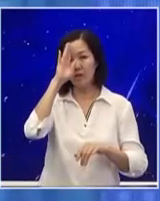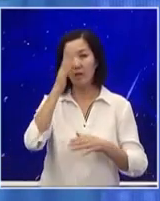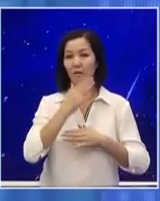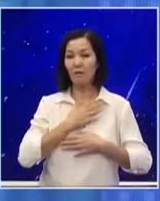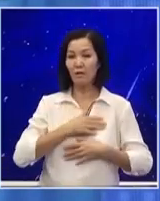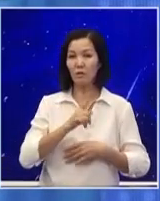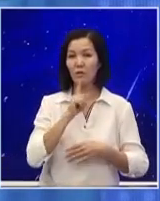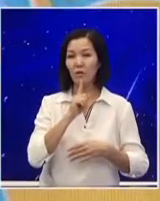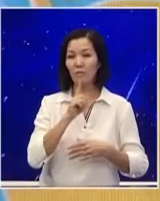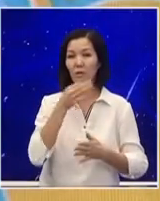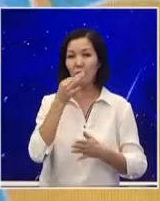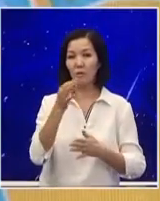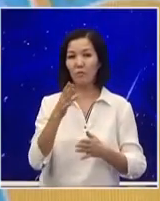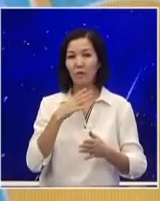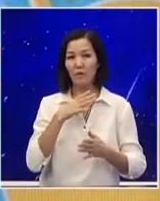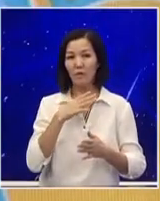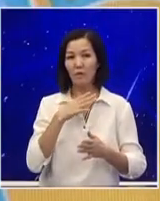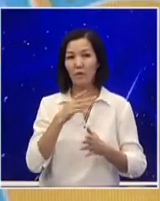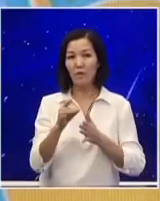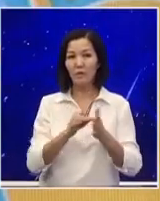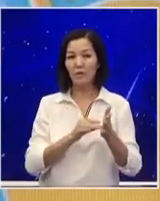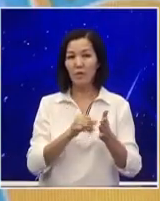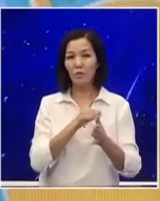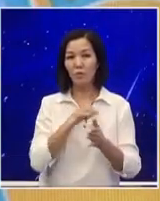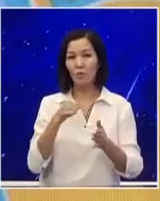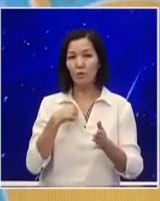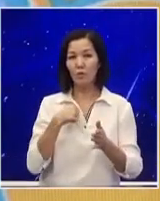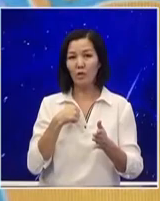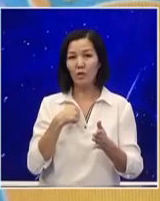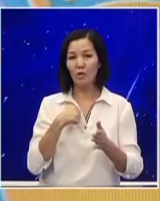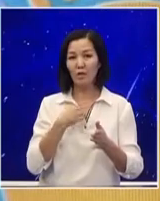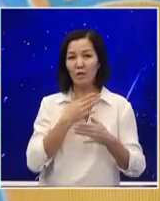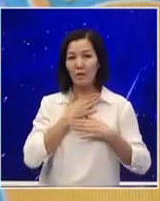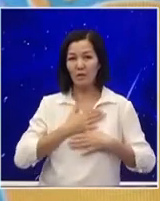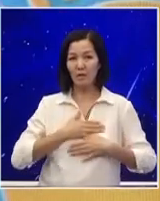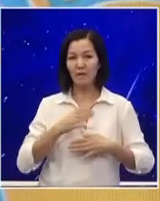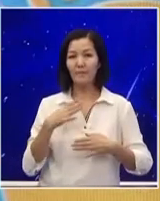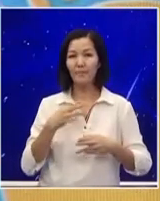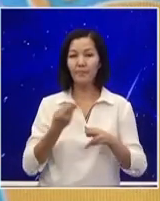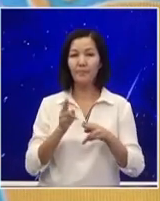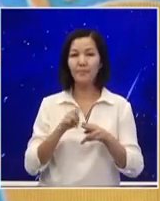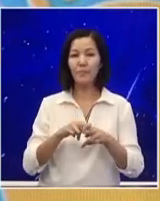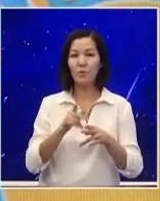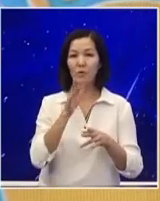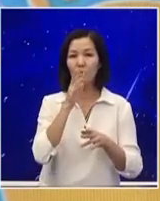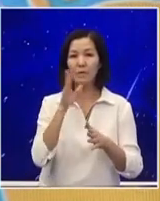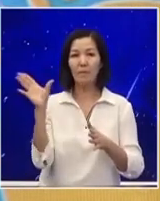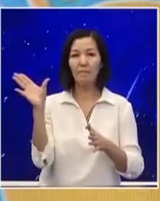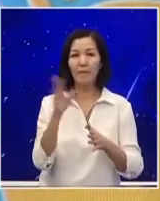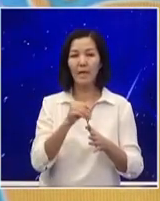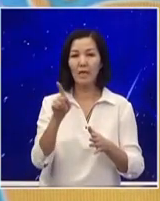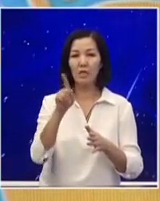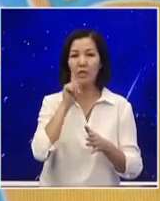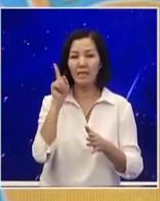па?» деп жауап қайтарғанымда, олар бірден өз райларынан қайтып қалады. Осы сәтті пайдаланып, барлық